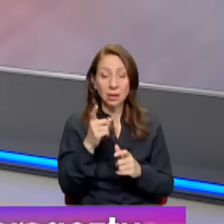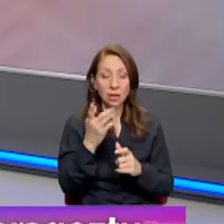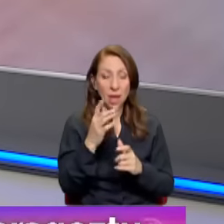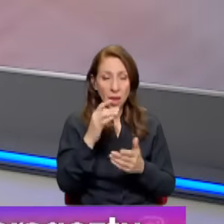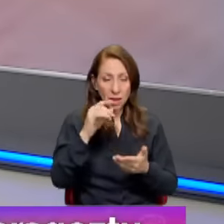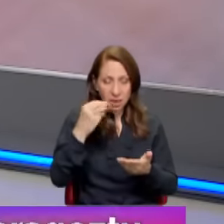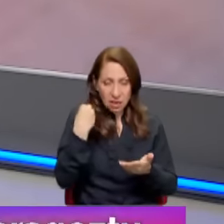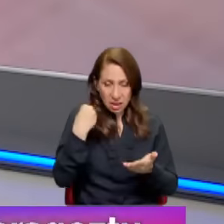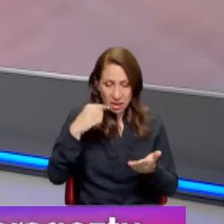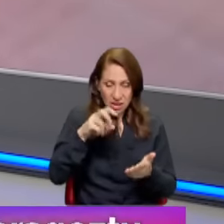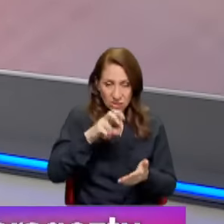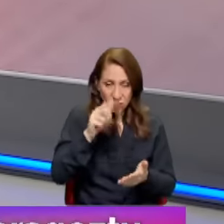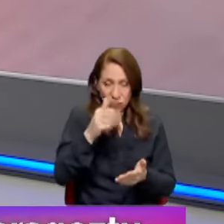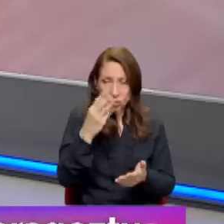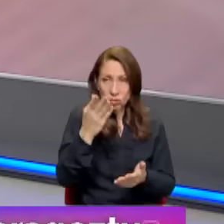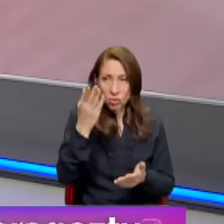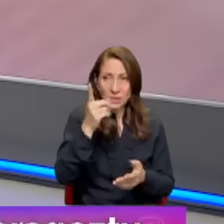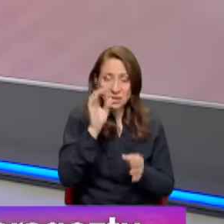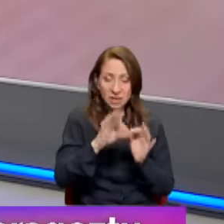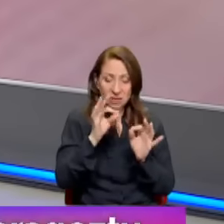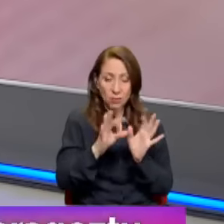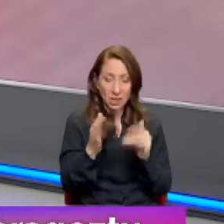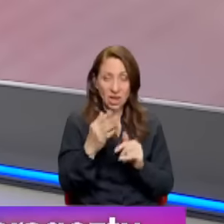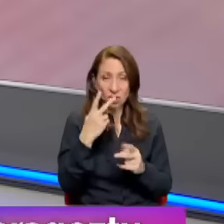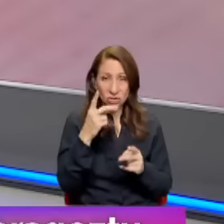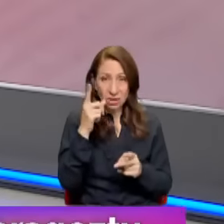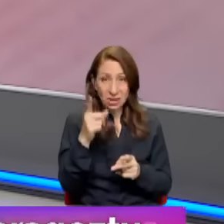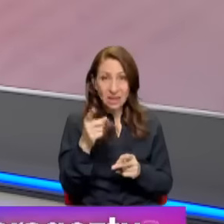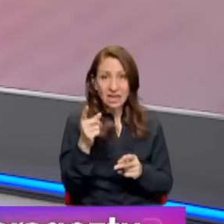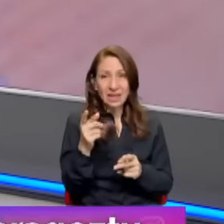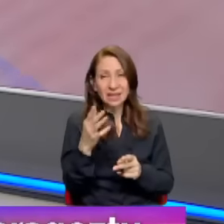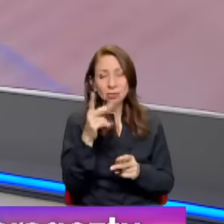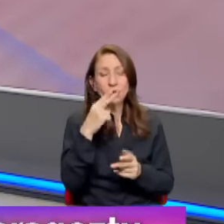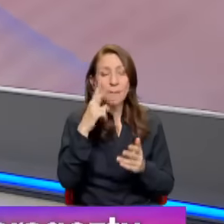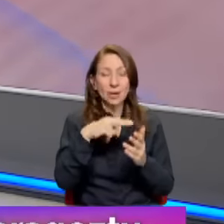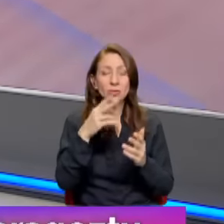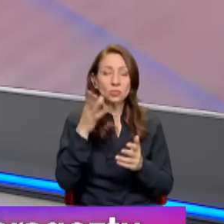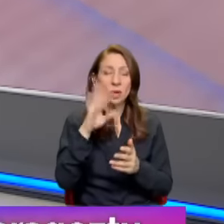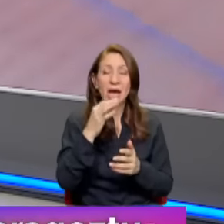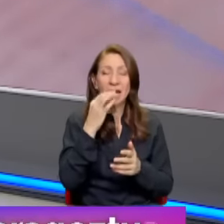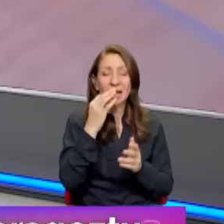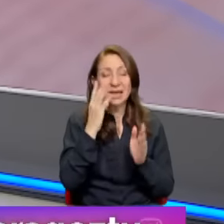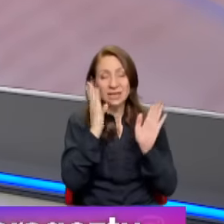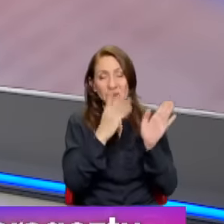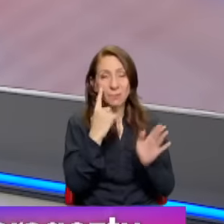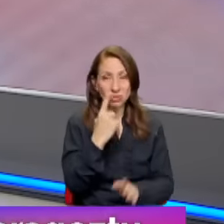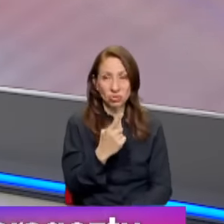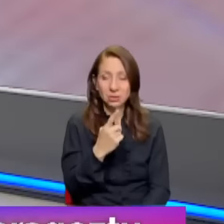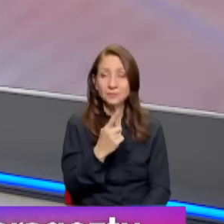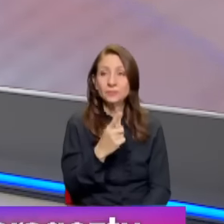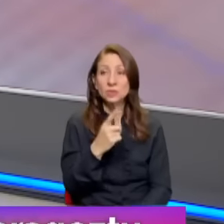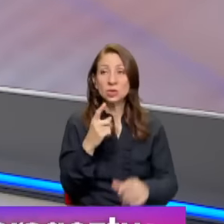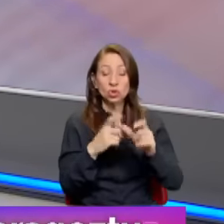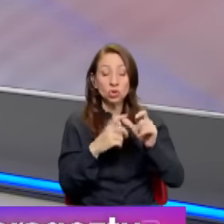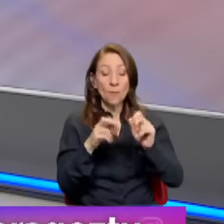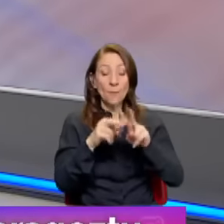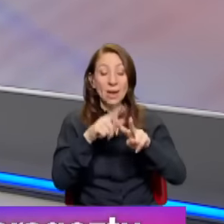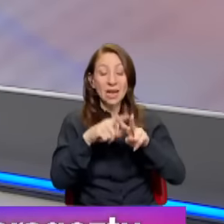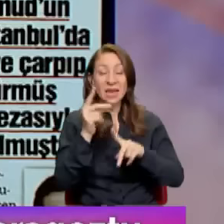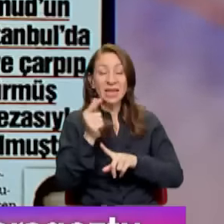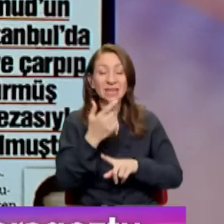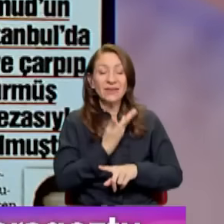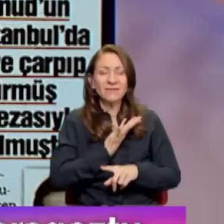kurmadı bugün 8 günü Bir tasarruf paketi açıklandı Neyse şu haberi okuyayım Ondan sonra da Ankara'ya götüreceğiz sizi Somali sevdasından